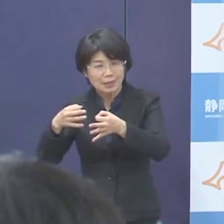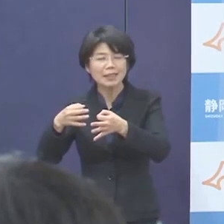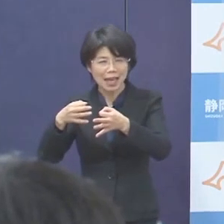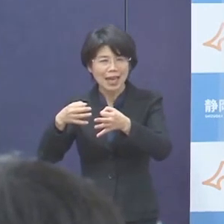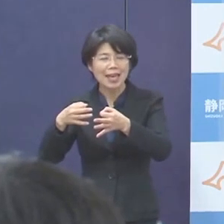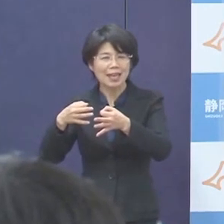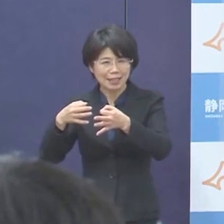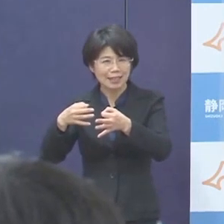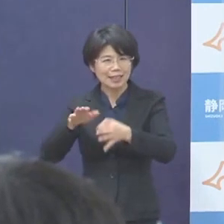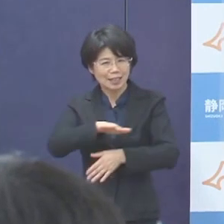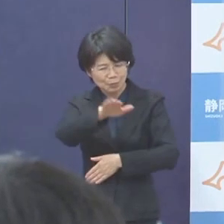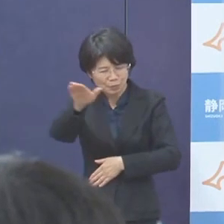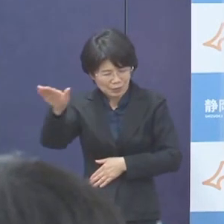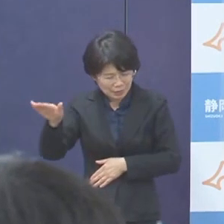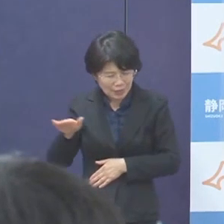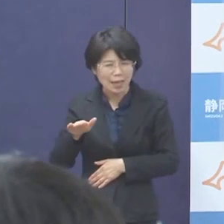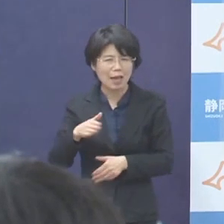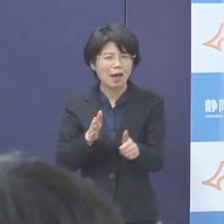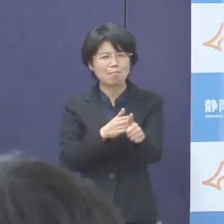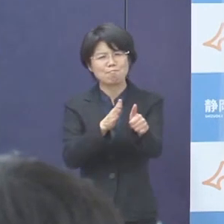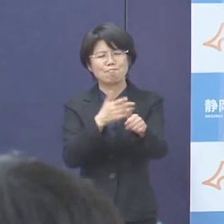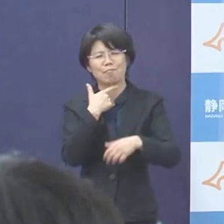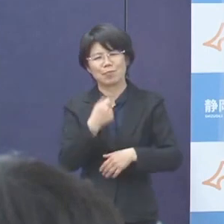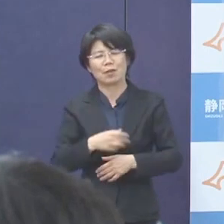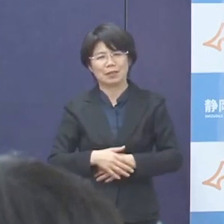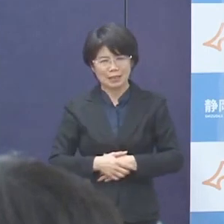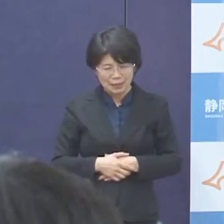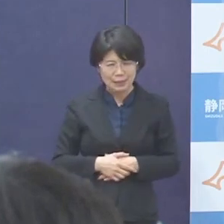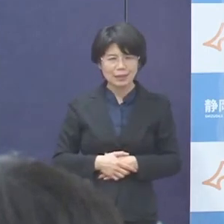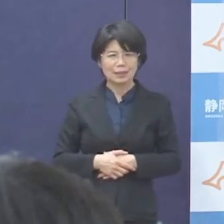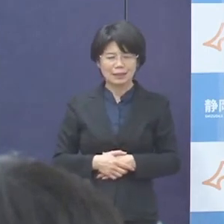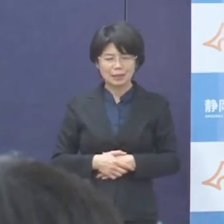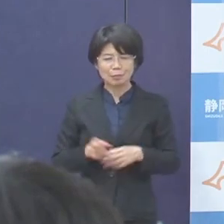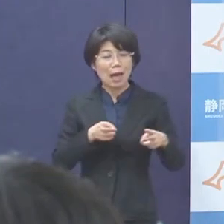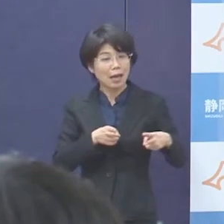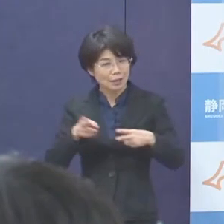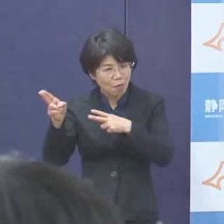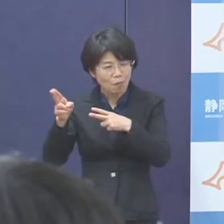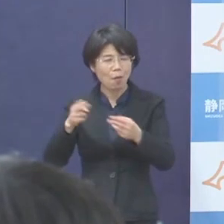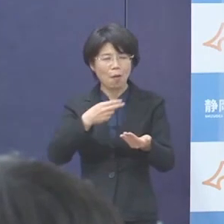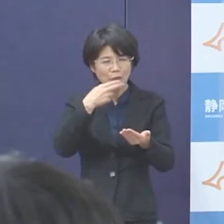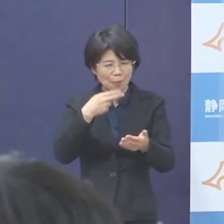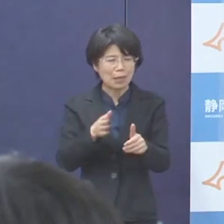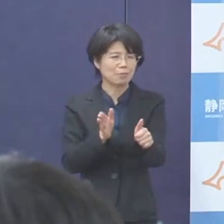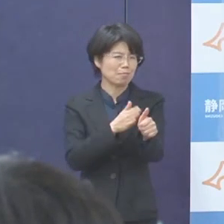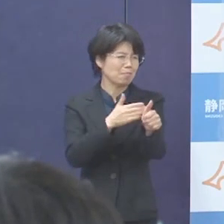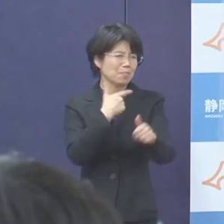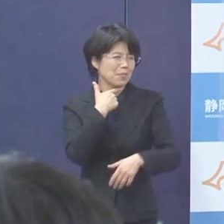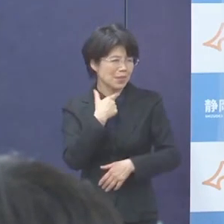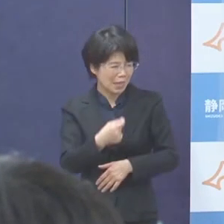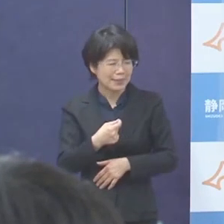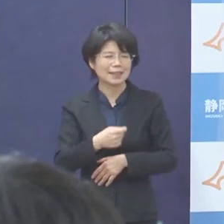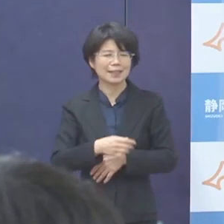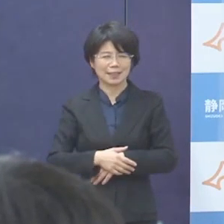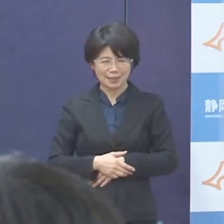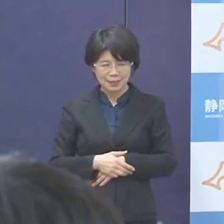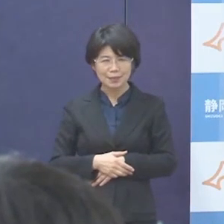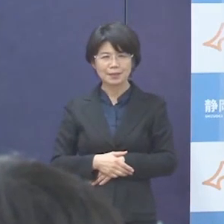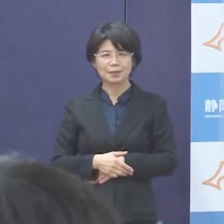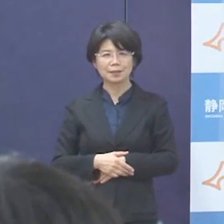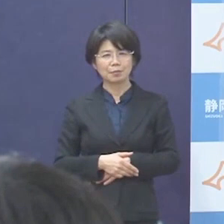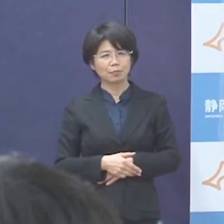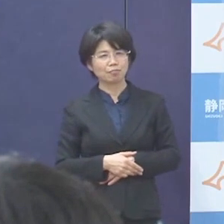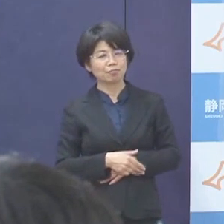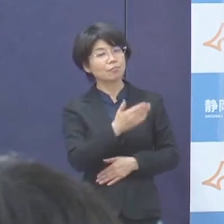ますし、元気旅もこれから始めますので、ぜひまず飲食店につきましてはこういうことを守っていただきたいと。パネ